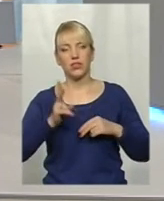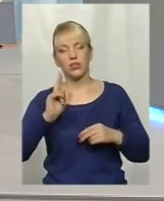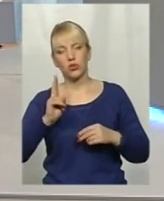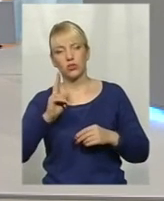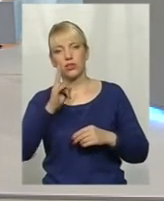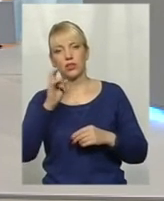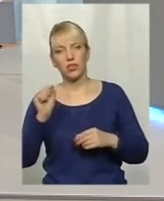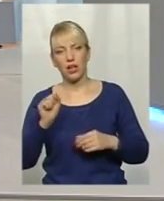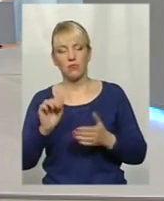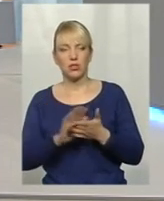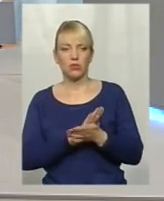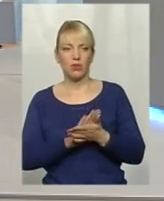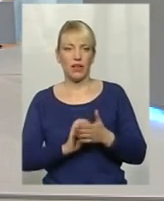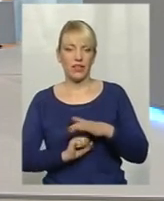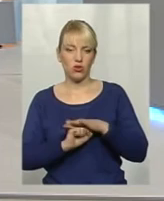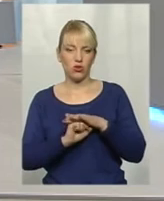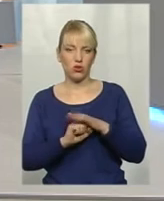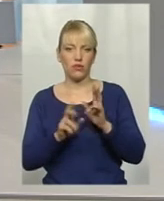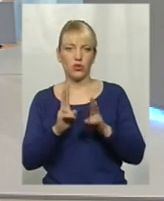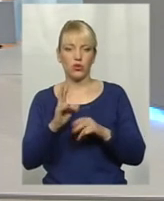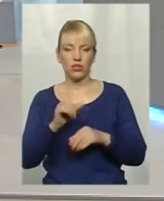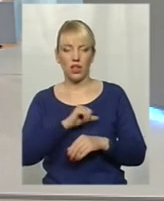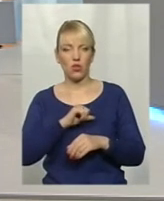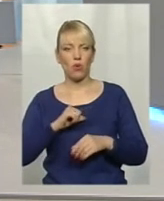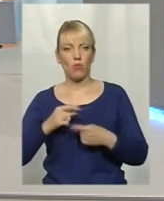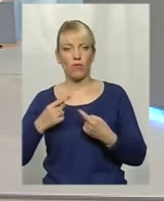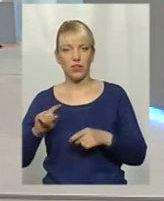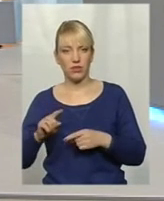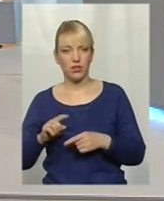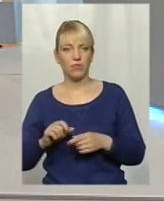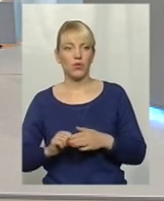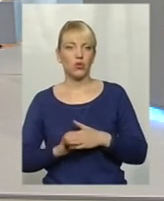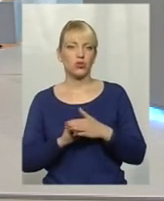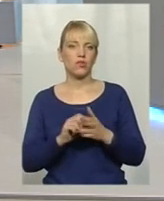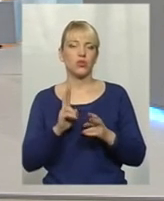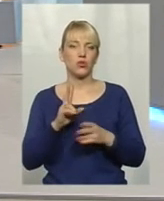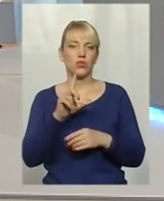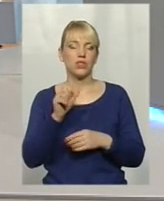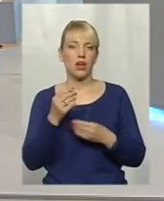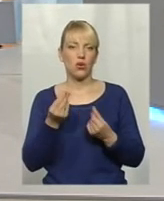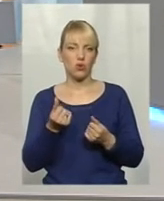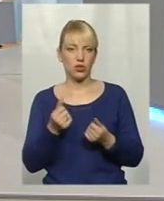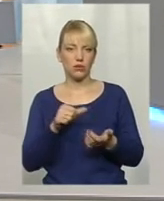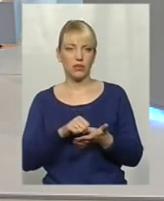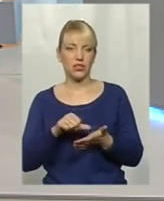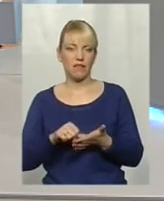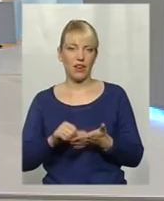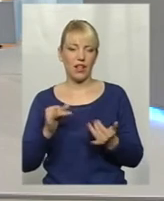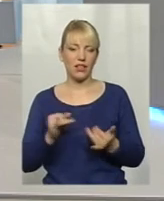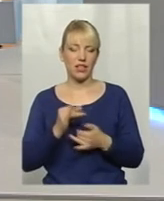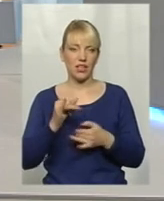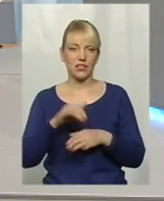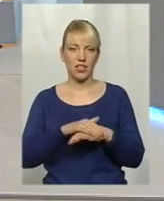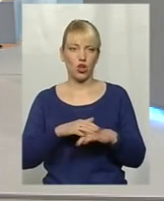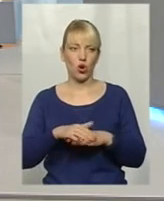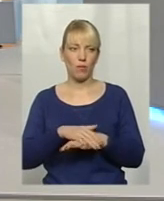на безоплатній основі, хтось на добровільній, хтось за гроші представляє інтереси громади,